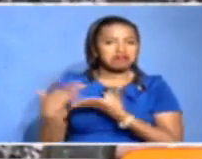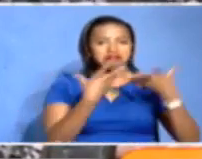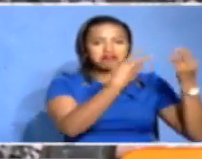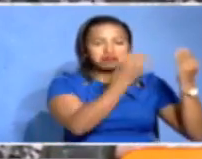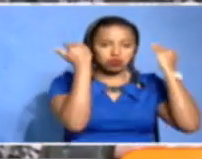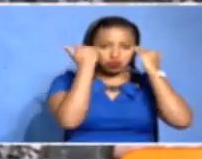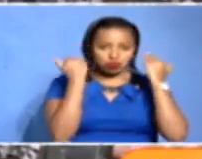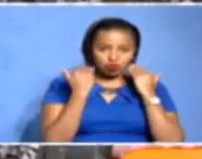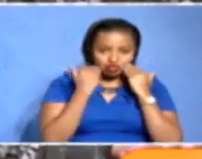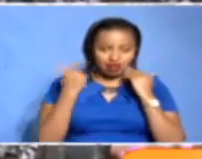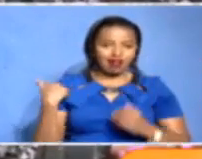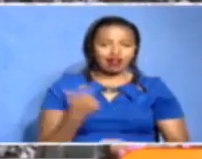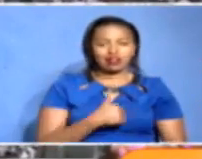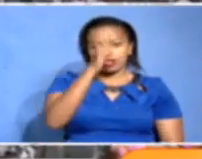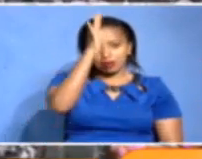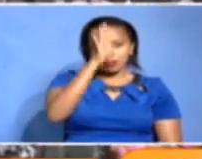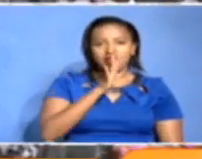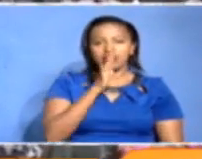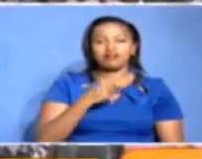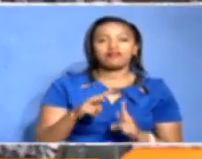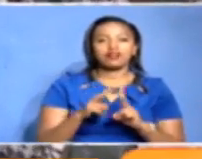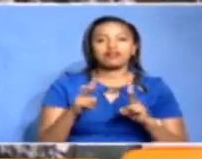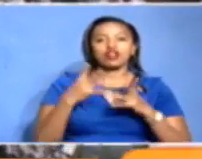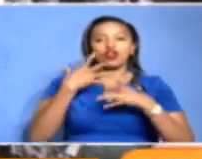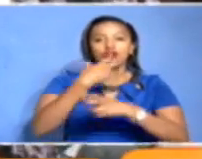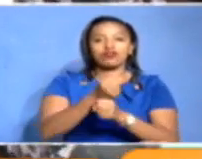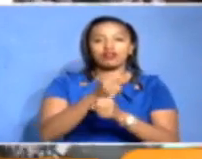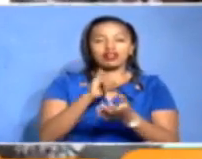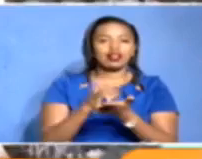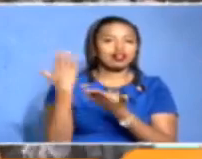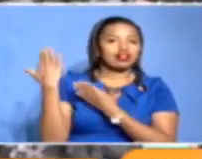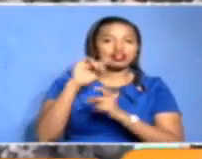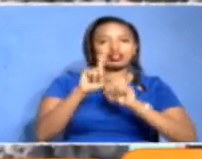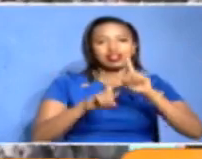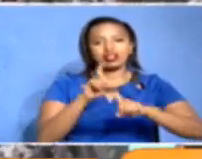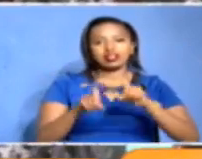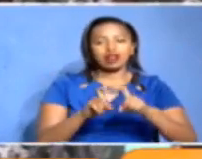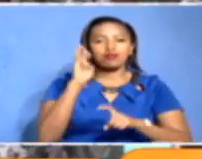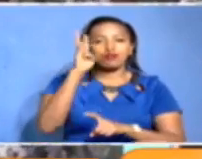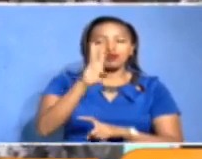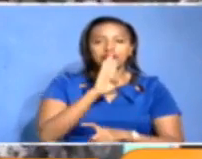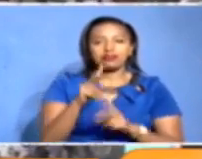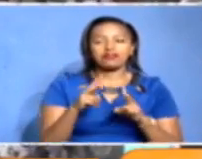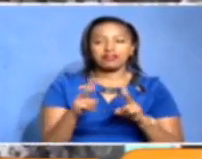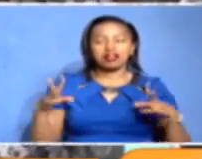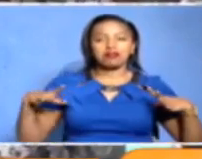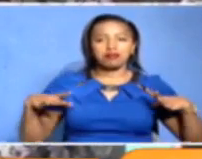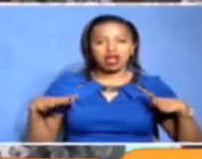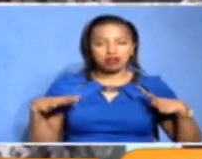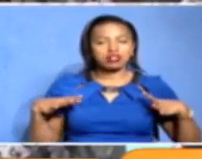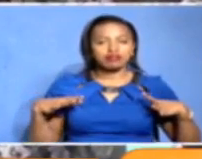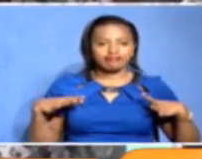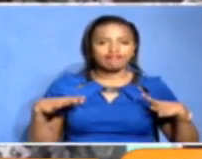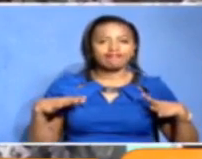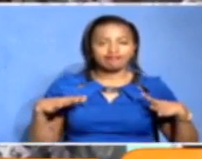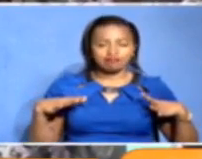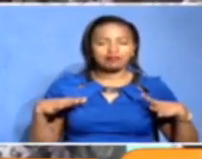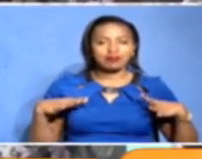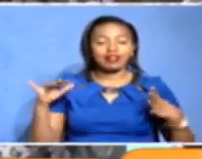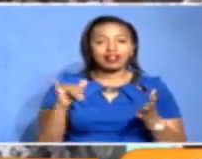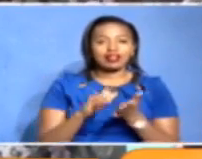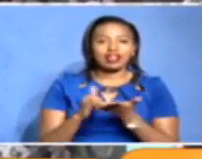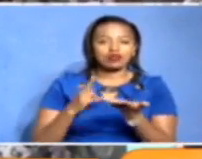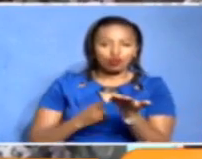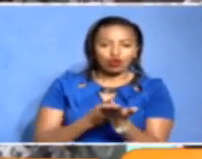we are confident that these exams will be exams that we will be proud of, that